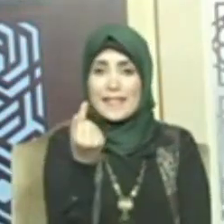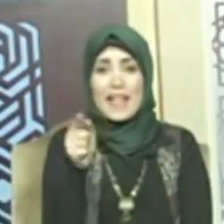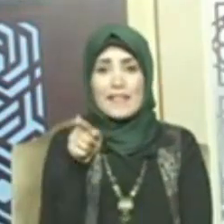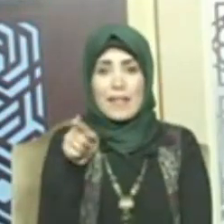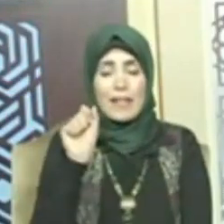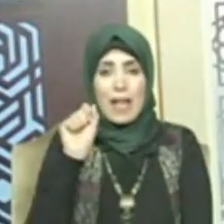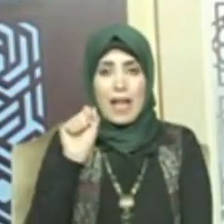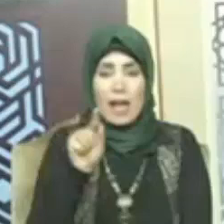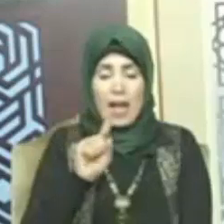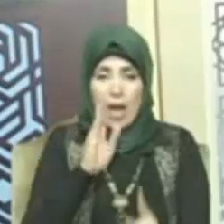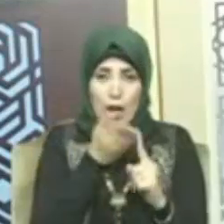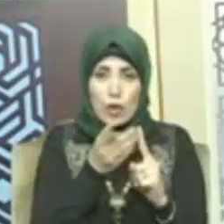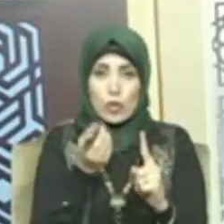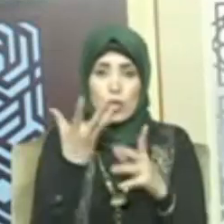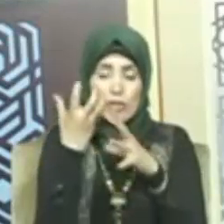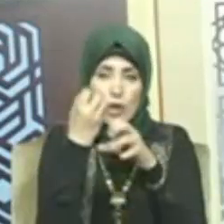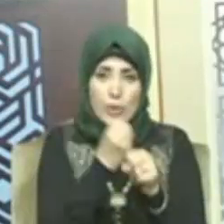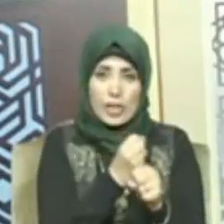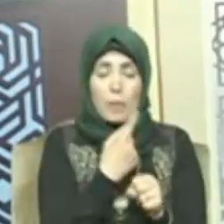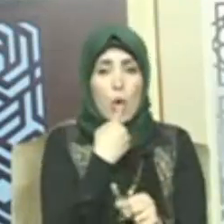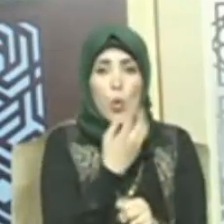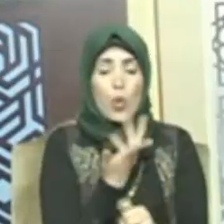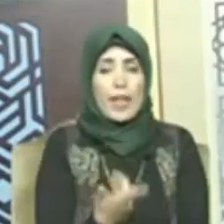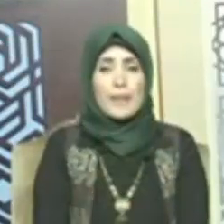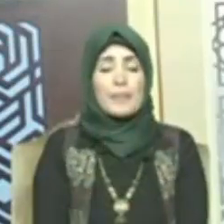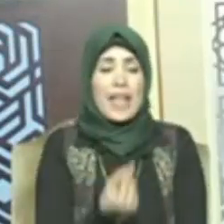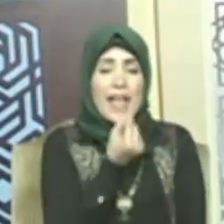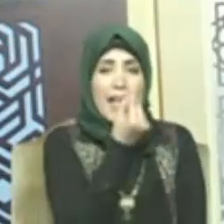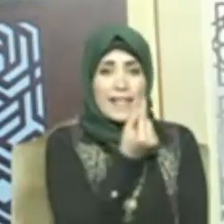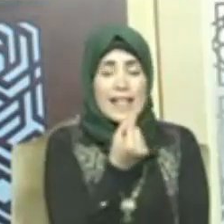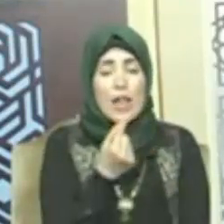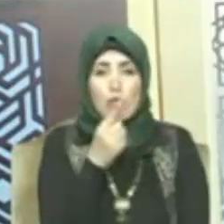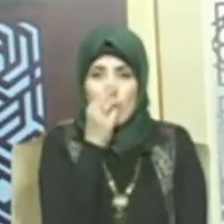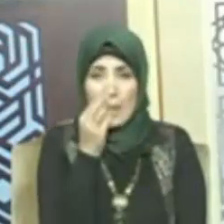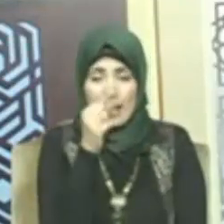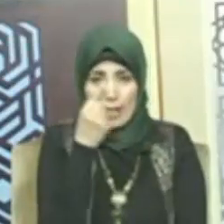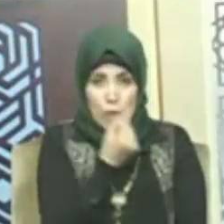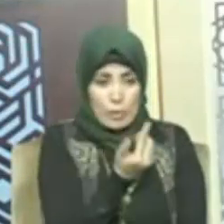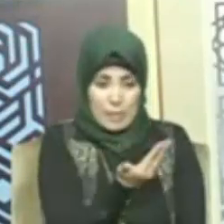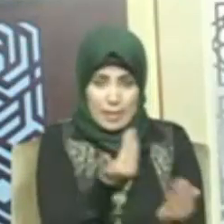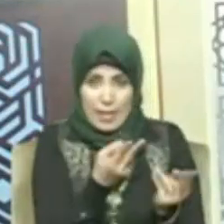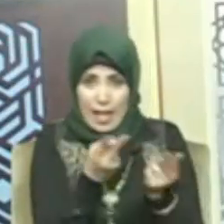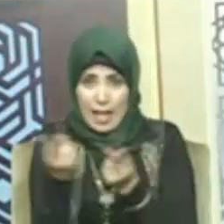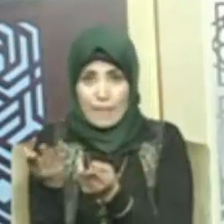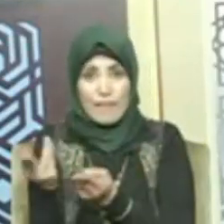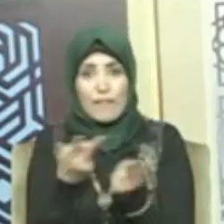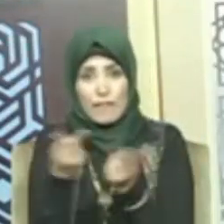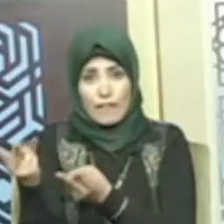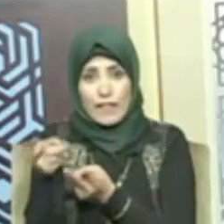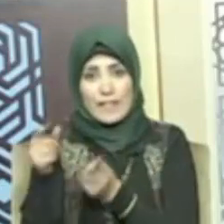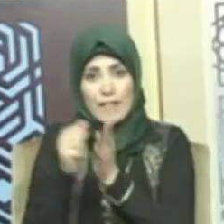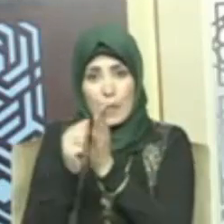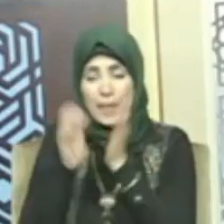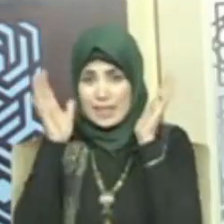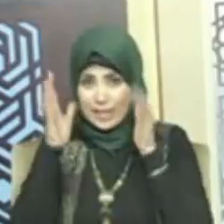سيدنا رسول الله. يقول: فأذنت له فدخل بيتي، وقبل أن يجلس